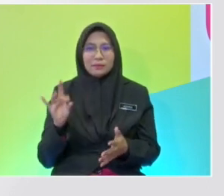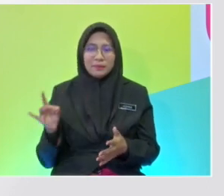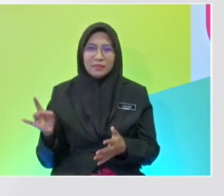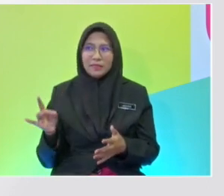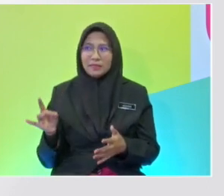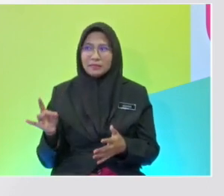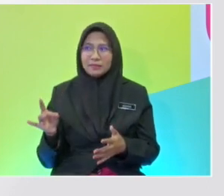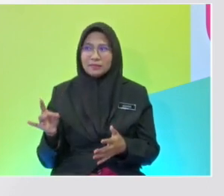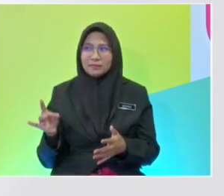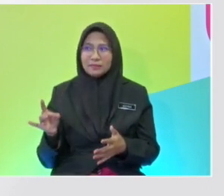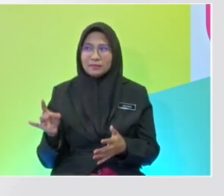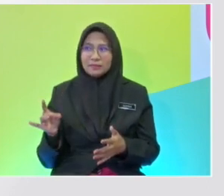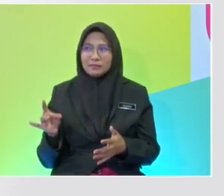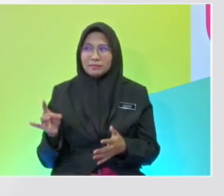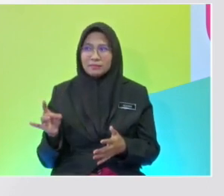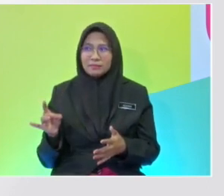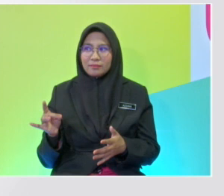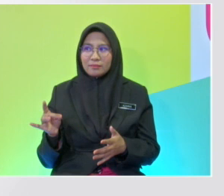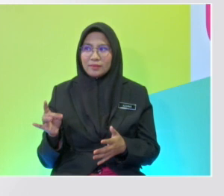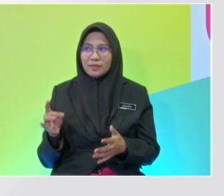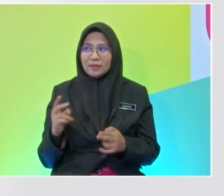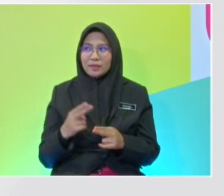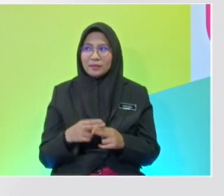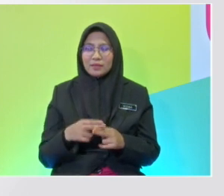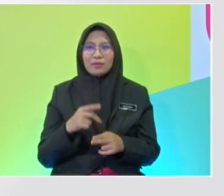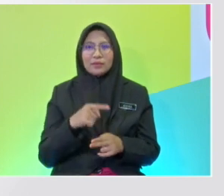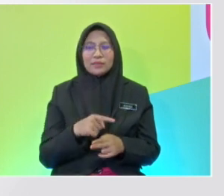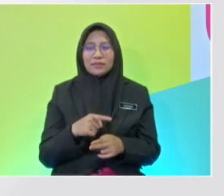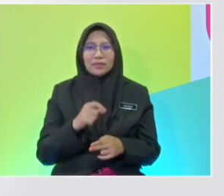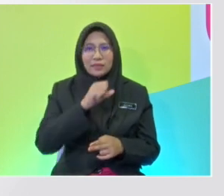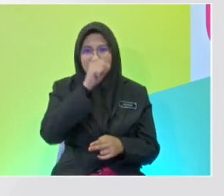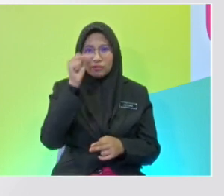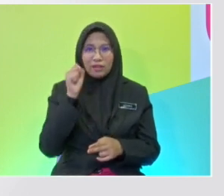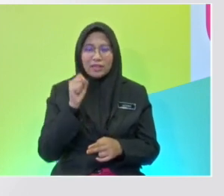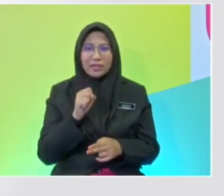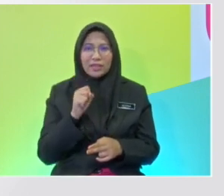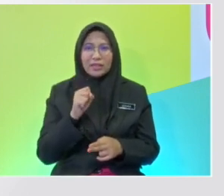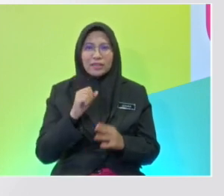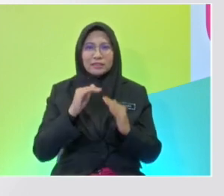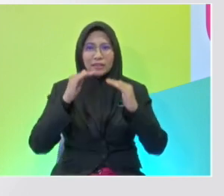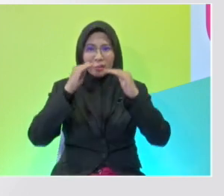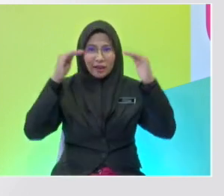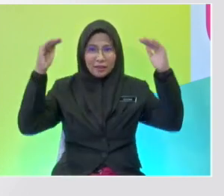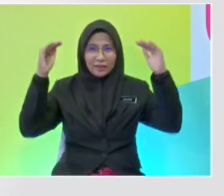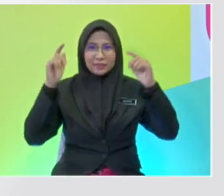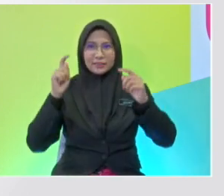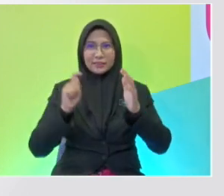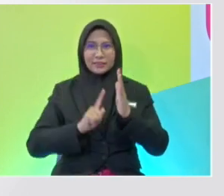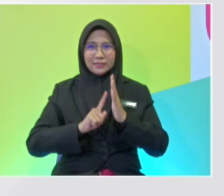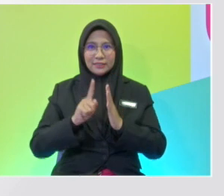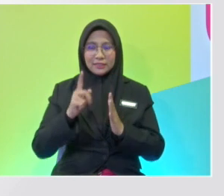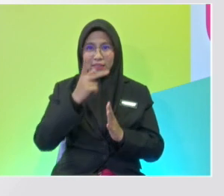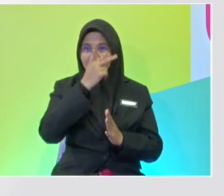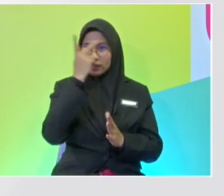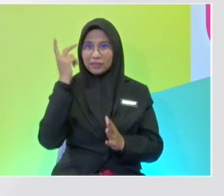so kita Panggil eh soal ini arah Tinggi lah belum mengimbas sekali apa yang dia belajar karena tulis